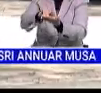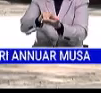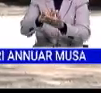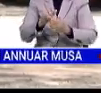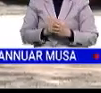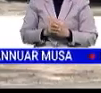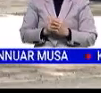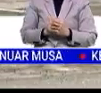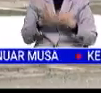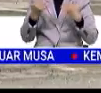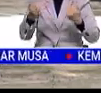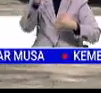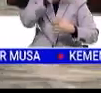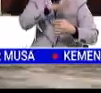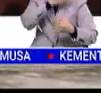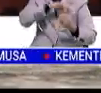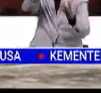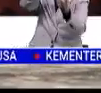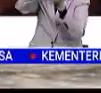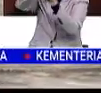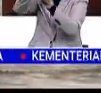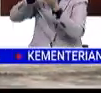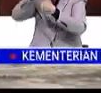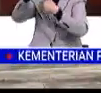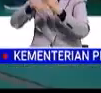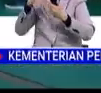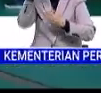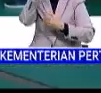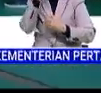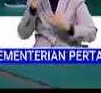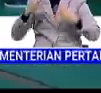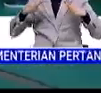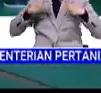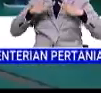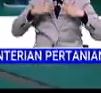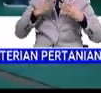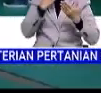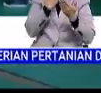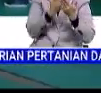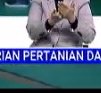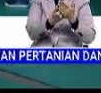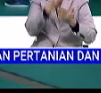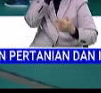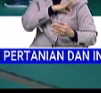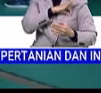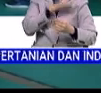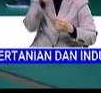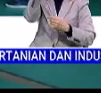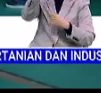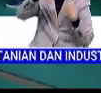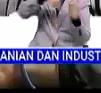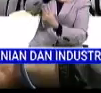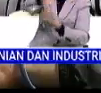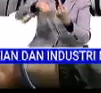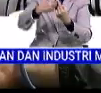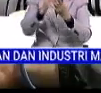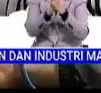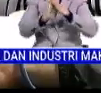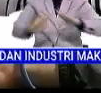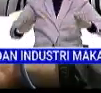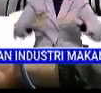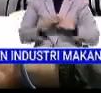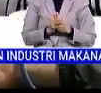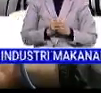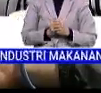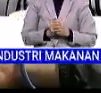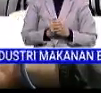Selain bermanfaat, program ini tentunya menjadi satu pengalaman percutian yang berharga yang berlangsung dalam persekitaran selamat. Banyak